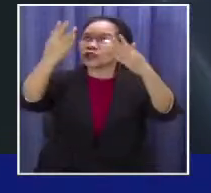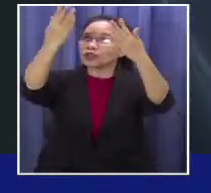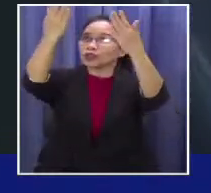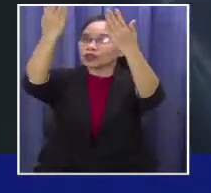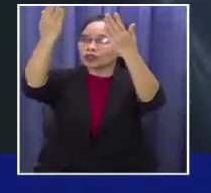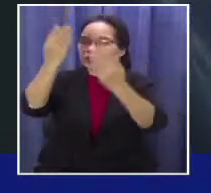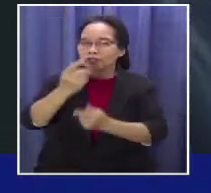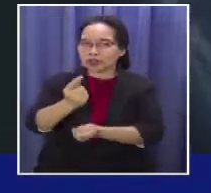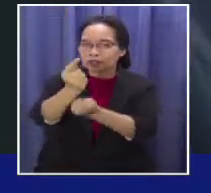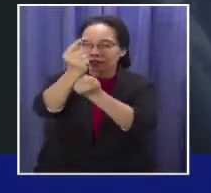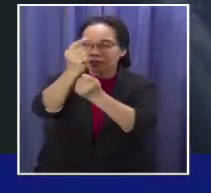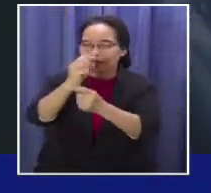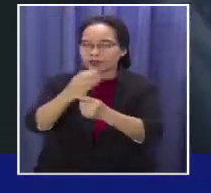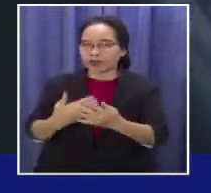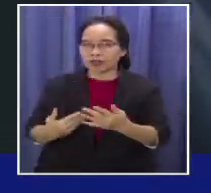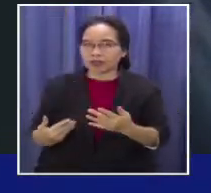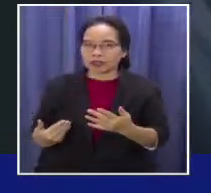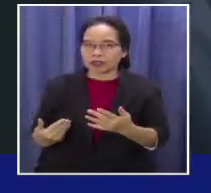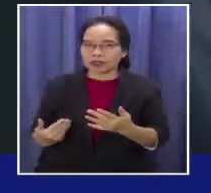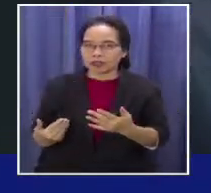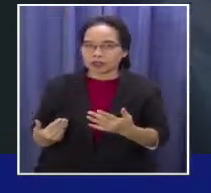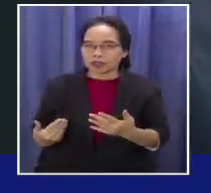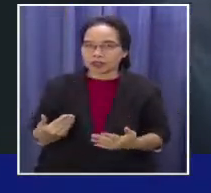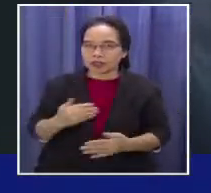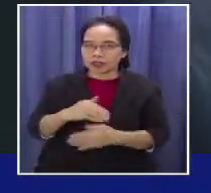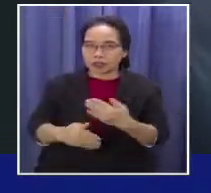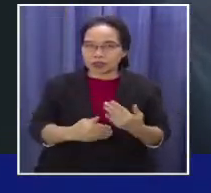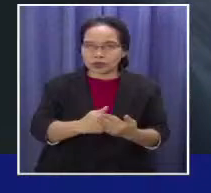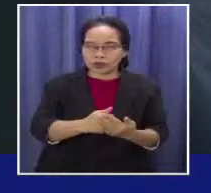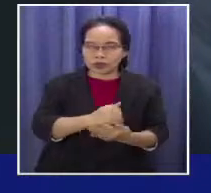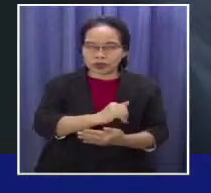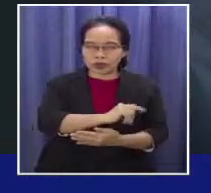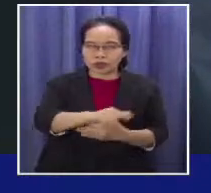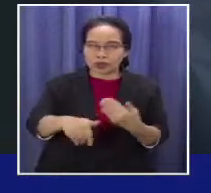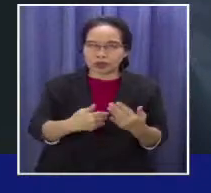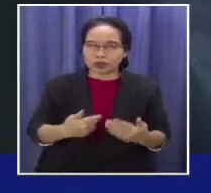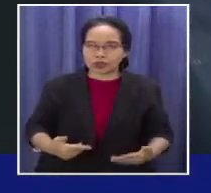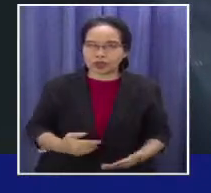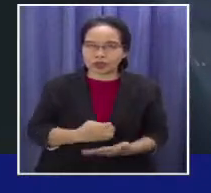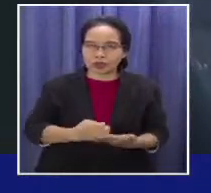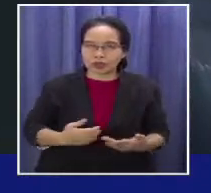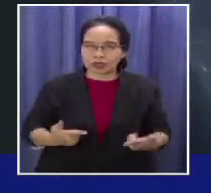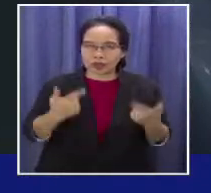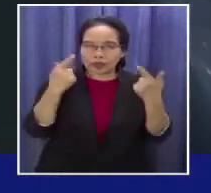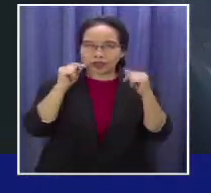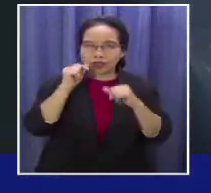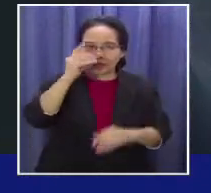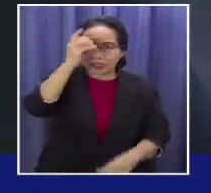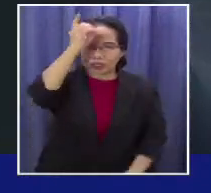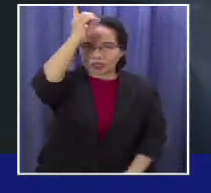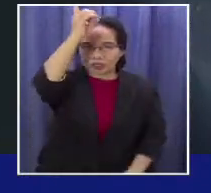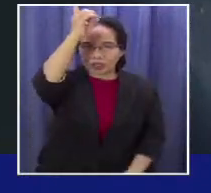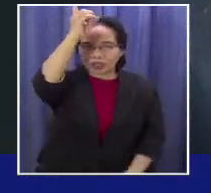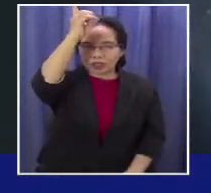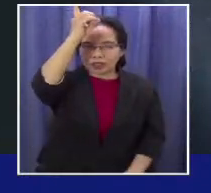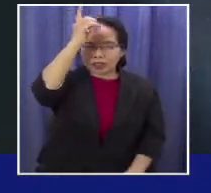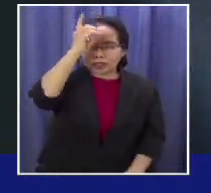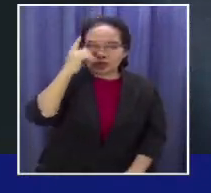wana wobwa awo somadwuma mu bio